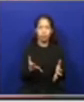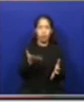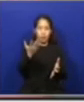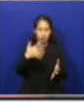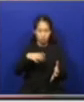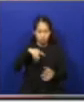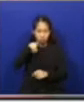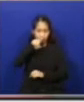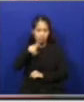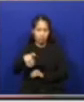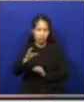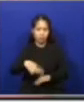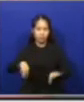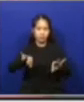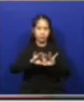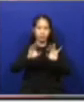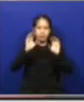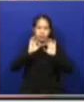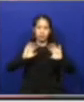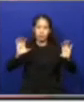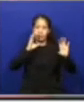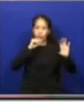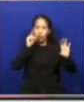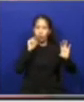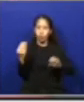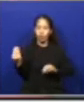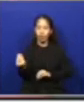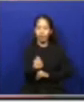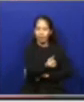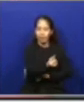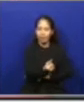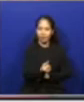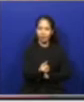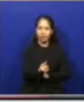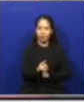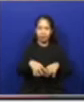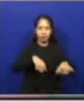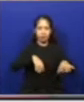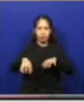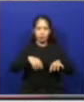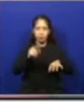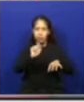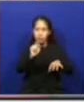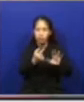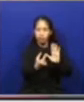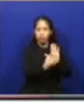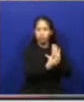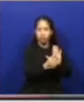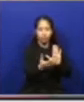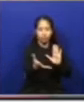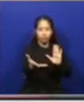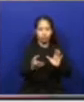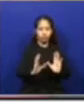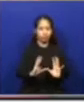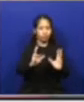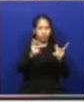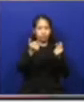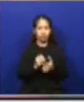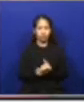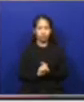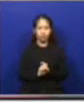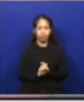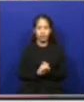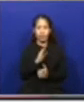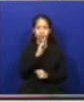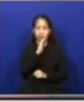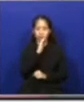าลพูดขึ้นมาว่าจะต้องเร่งเยียวยาผู้ประกอบการอันนี้หายไปจากสมการเลยนะคะถ้าเป็นลูกค้าร